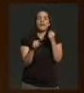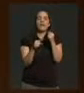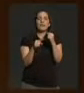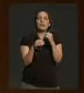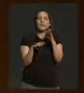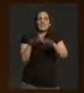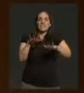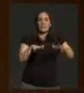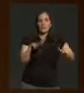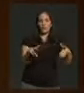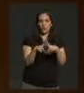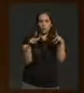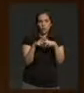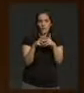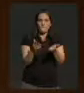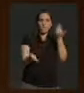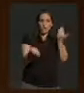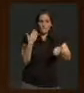izango da etorkizunean.